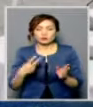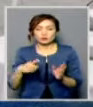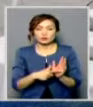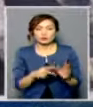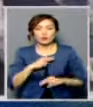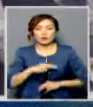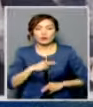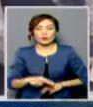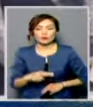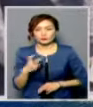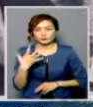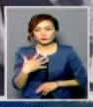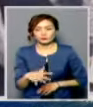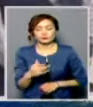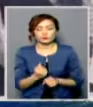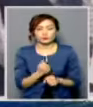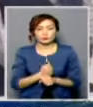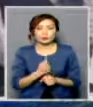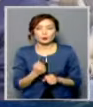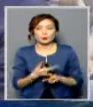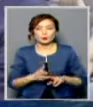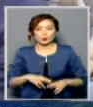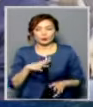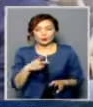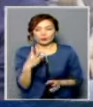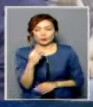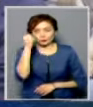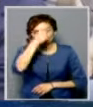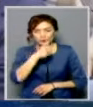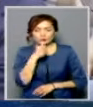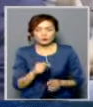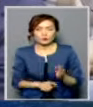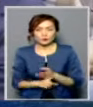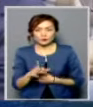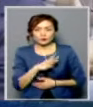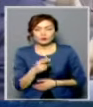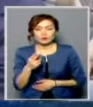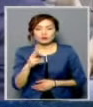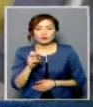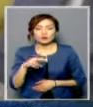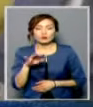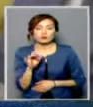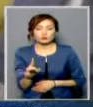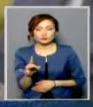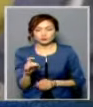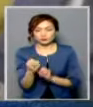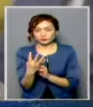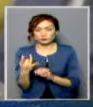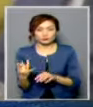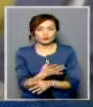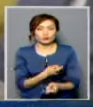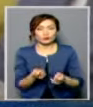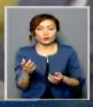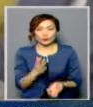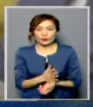27 еңбектің 250 авторлық куәліктің авторы. 2003 жылдан бастауын алатын Нәдіров оқулары осымен 14-ші рет